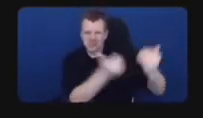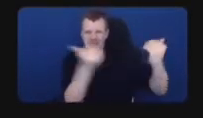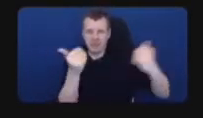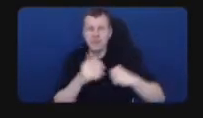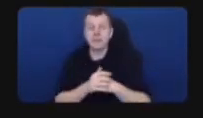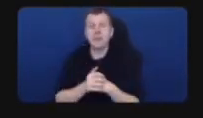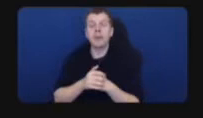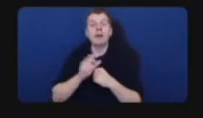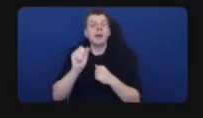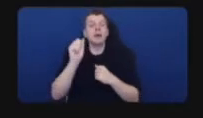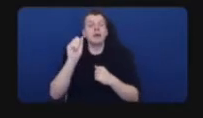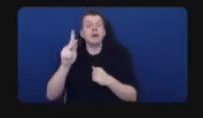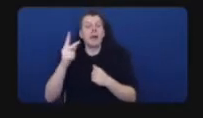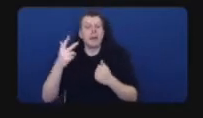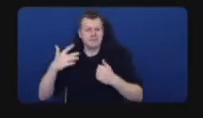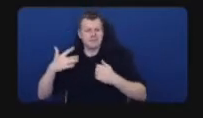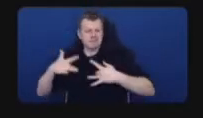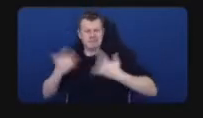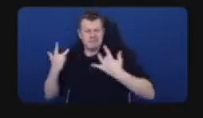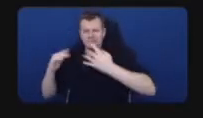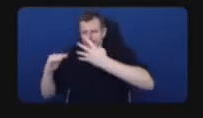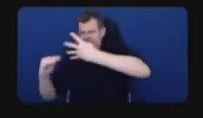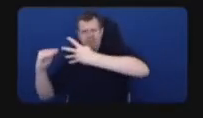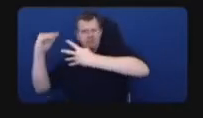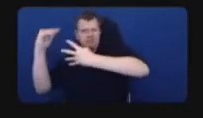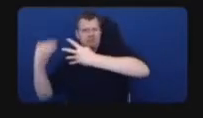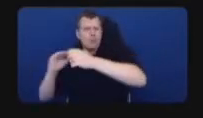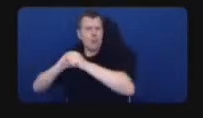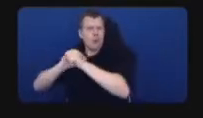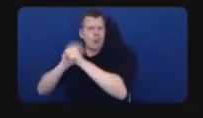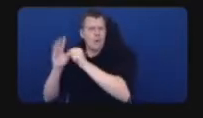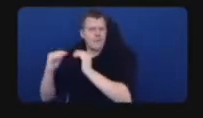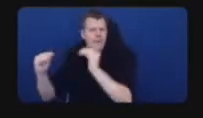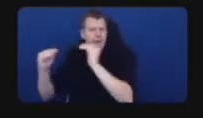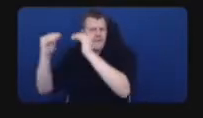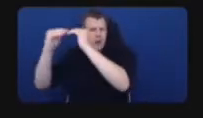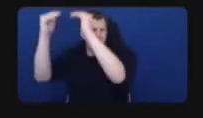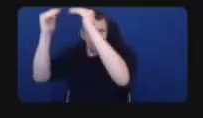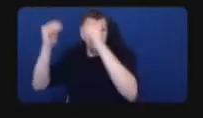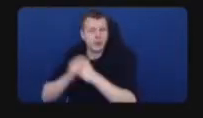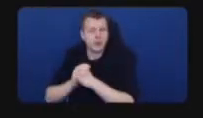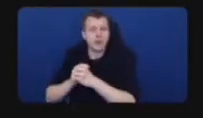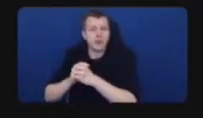是不是打疫苗，这件是没有规定的。这些呢是